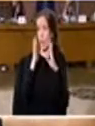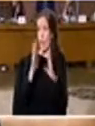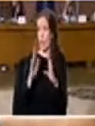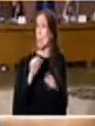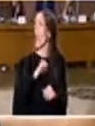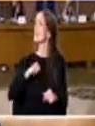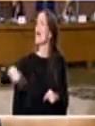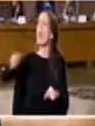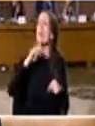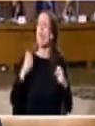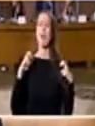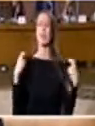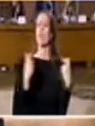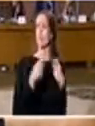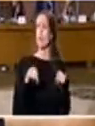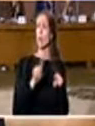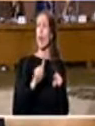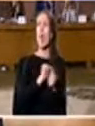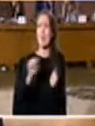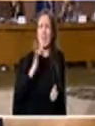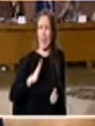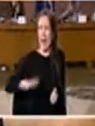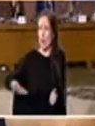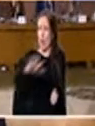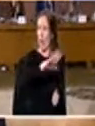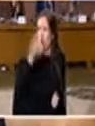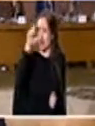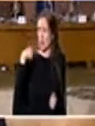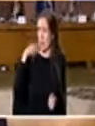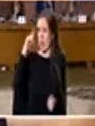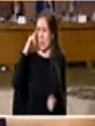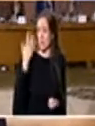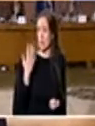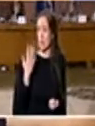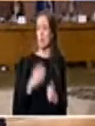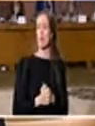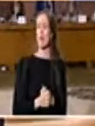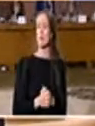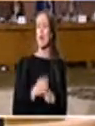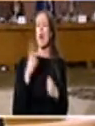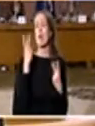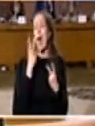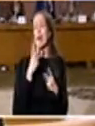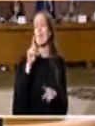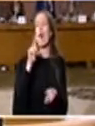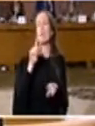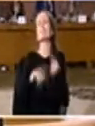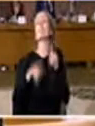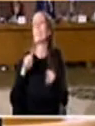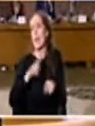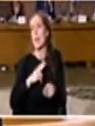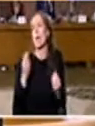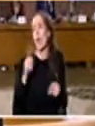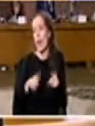nego građana u ovoj zemlji, sa kojima s vremena na vreme, naravno, imamo probleme.